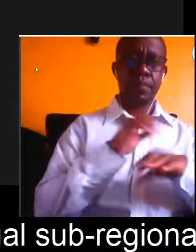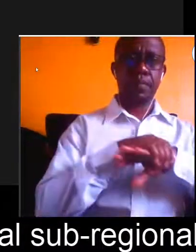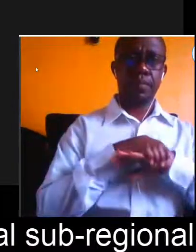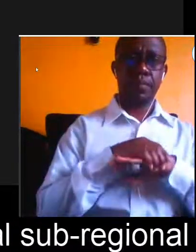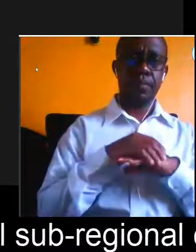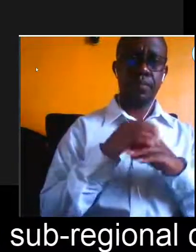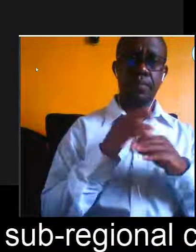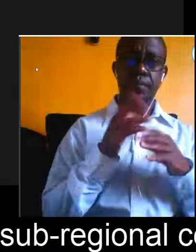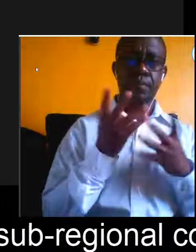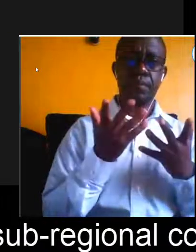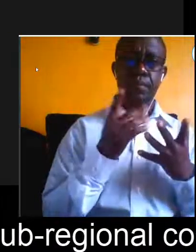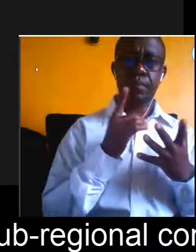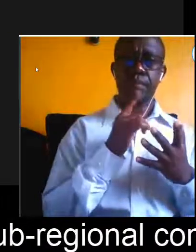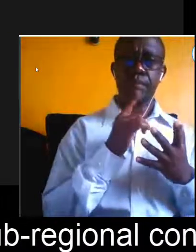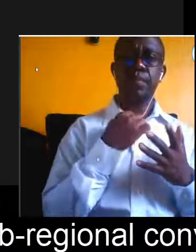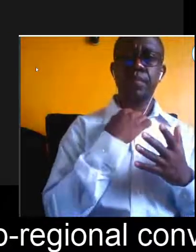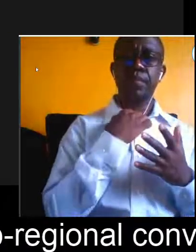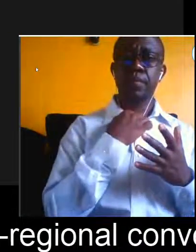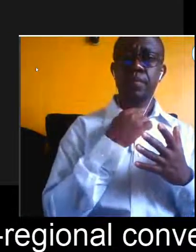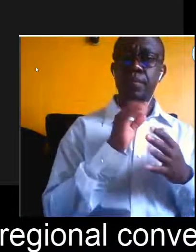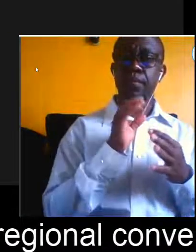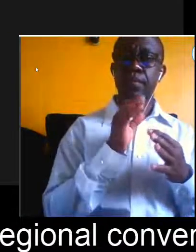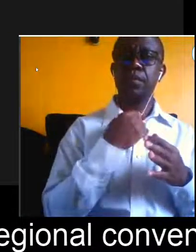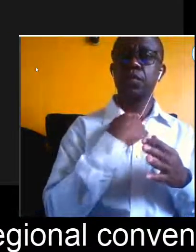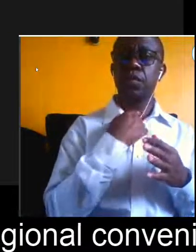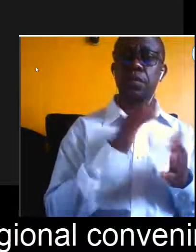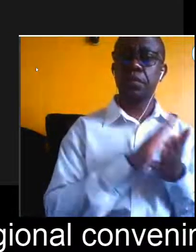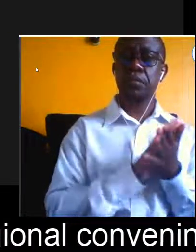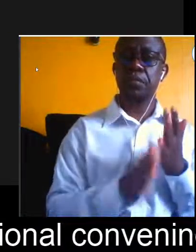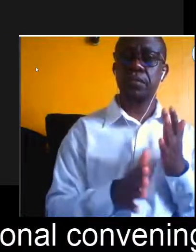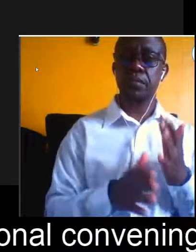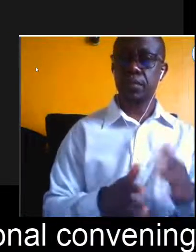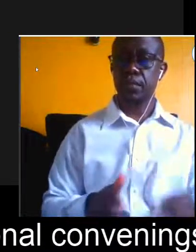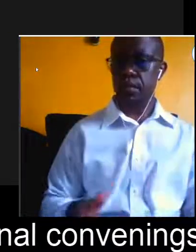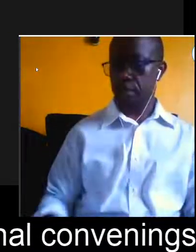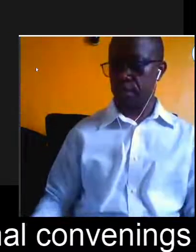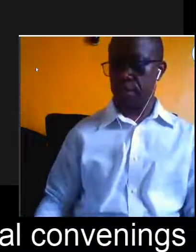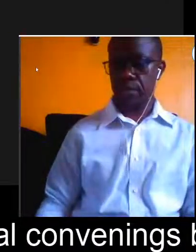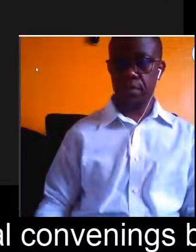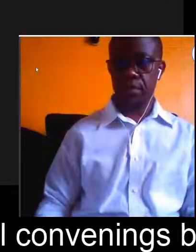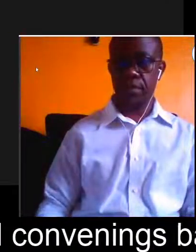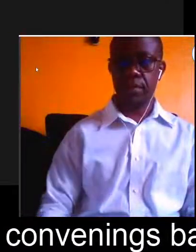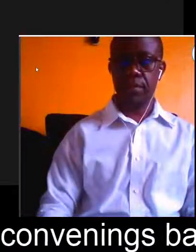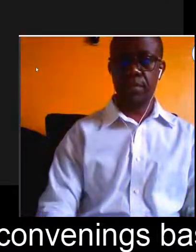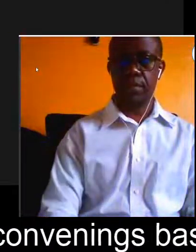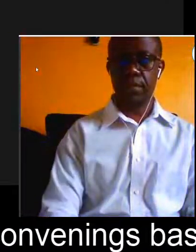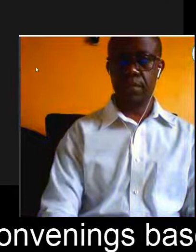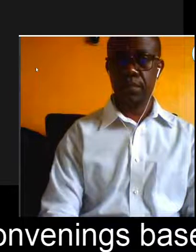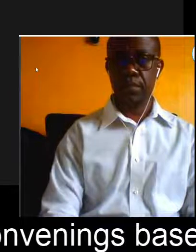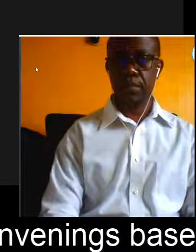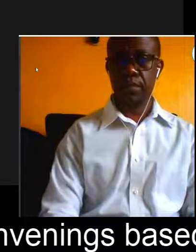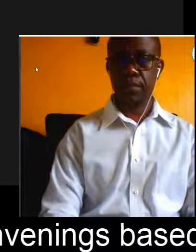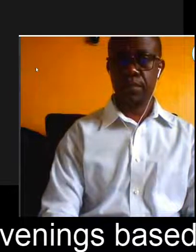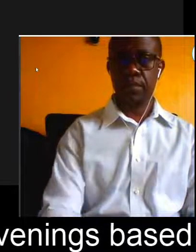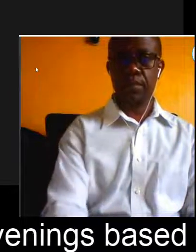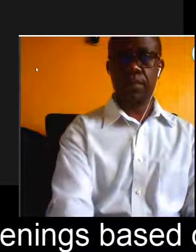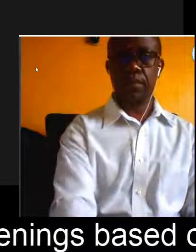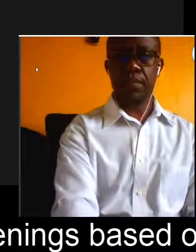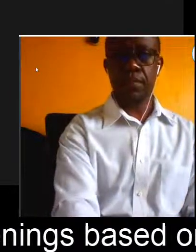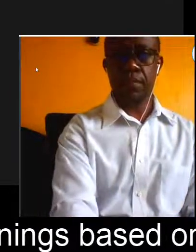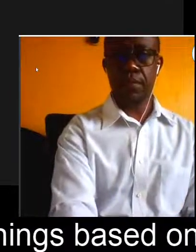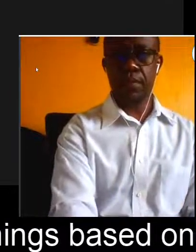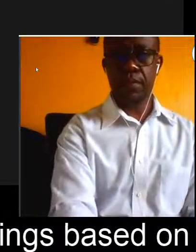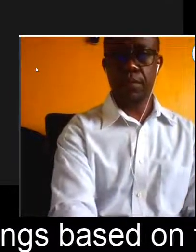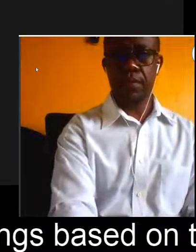avril 2003. Il y a aussi la question de la communication pour donner la voix à l'enfant. Il y a l'existence d'une